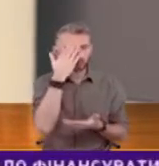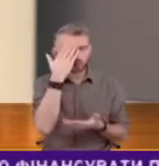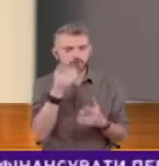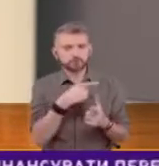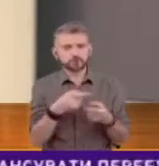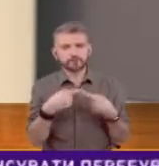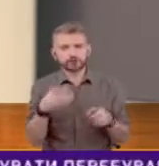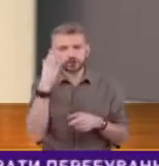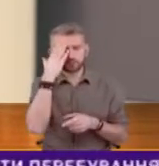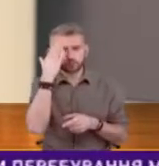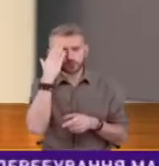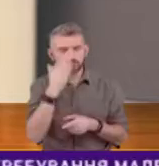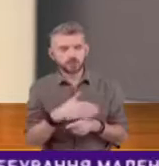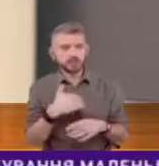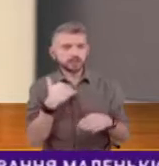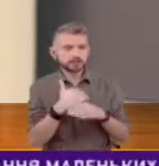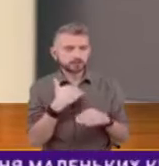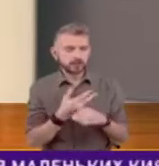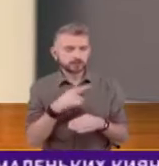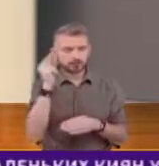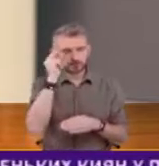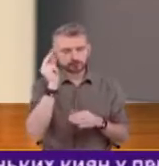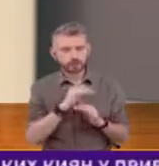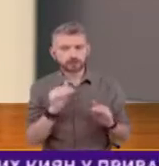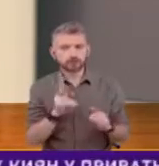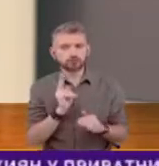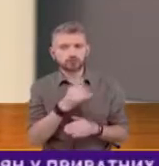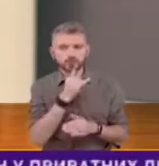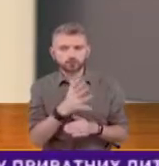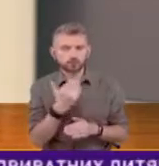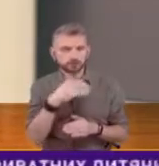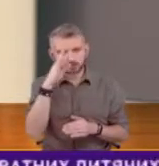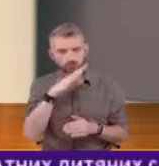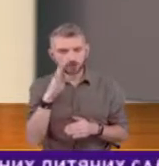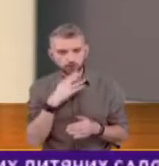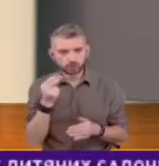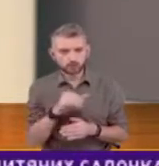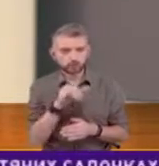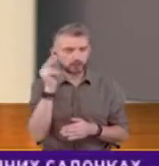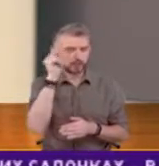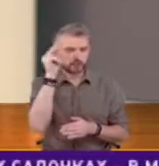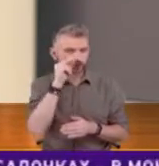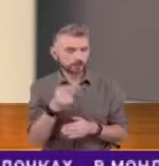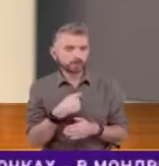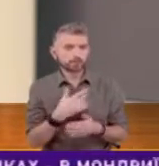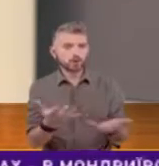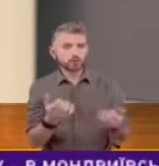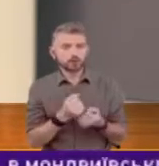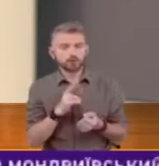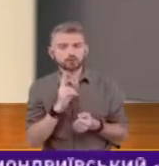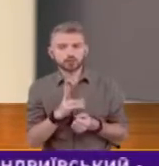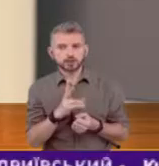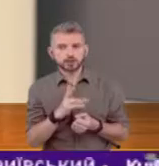в інший спосіб стипендії для навчання діток, які не можуть їхні батьки оплатити у них навчання. Ми отримуємо, як ви